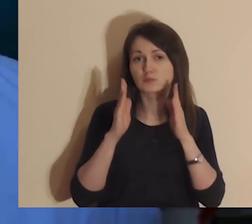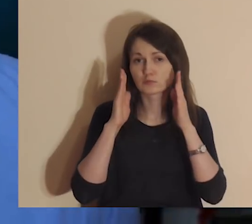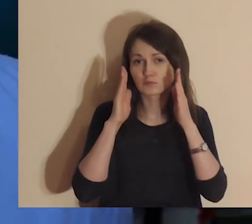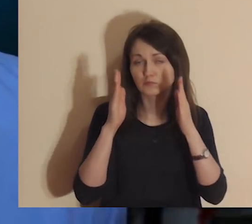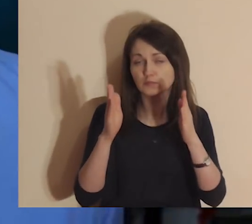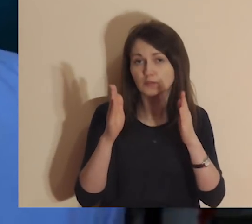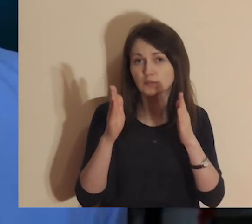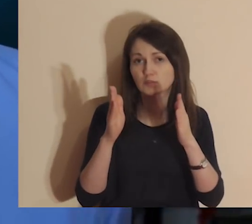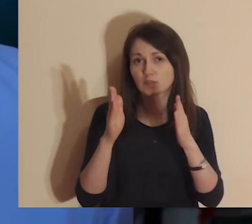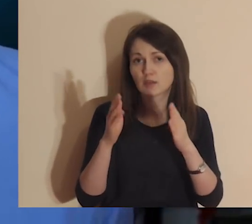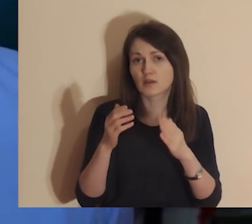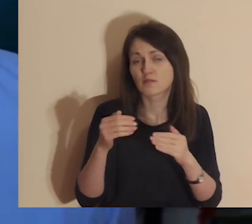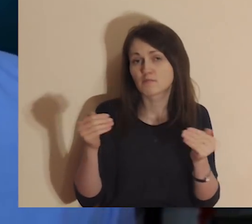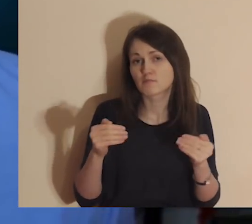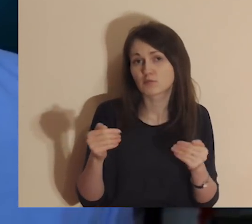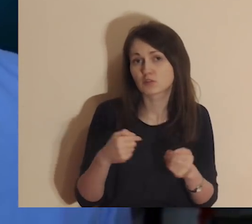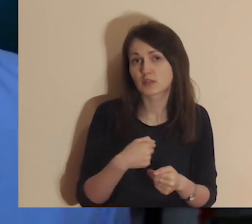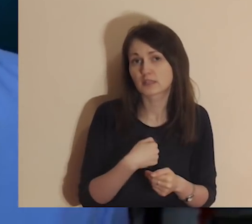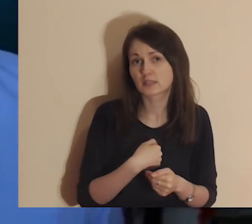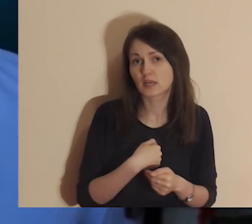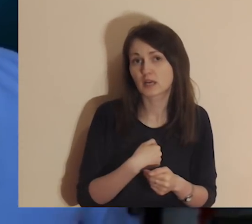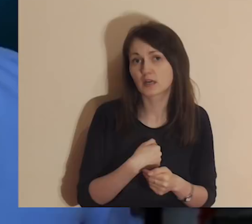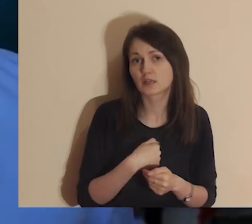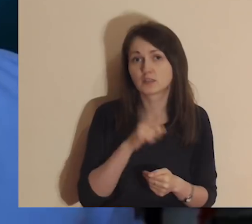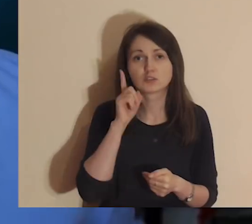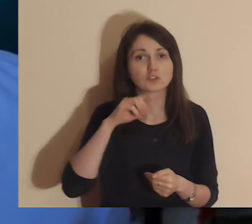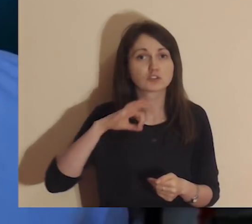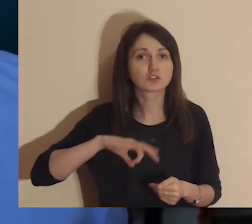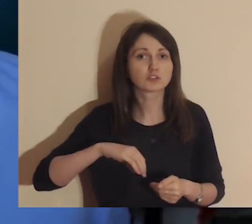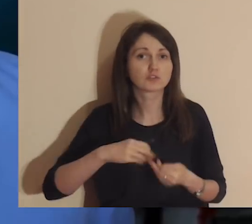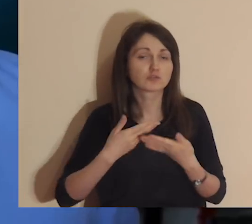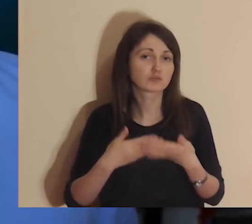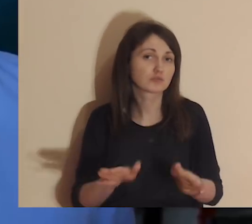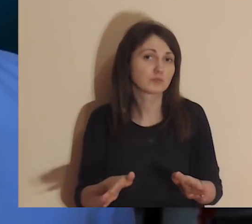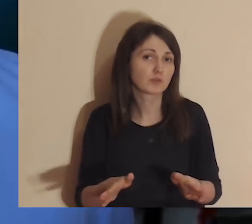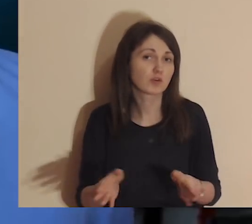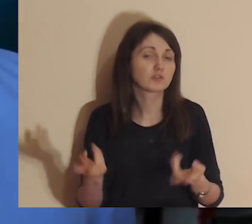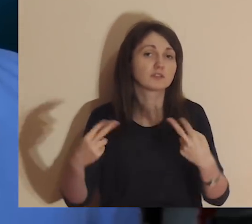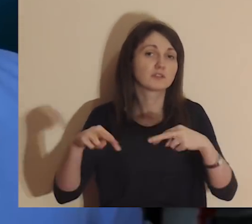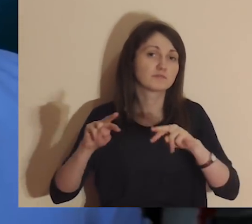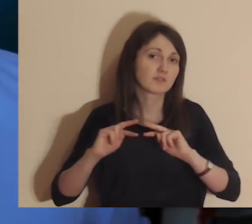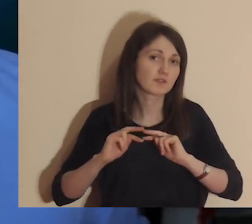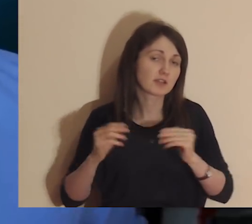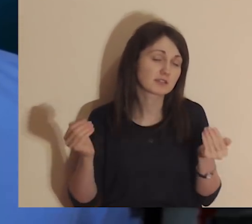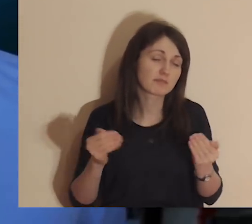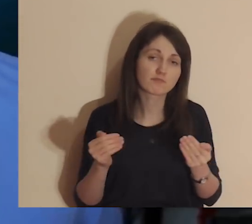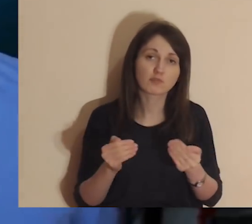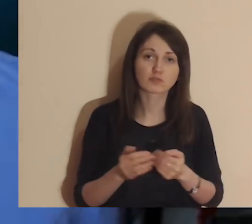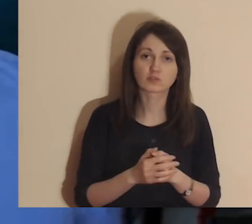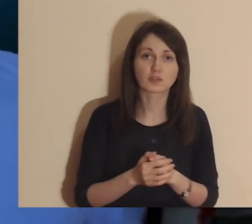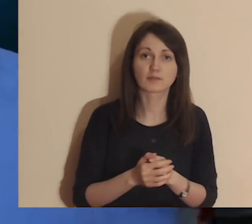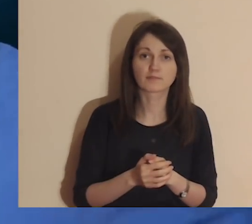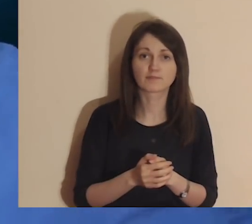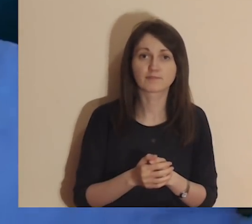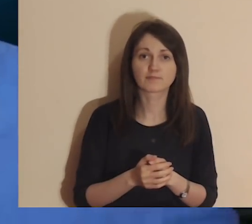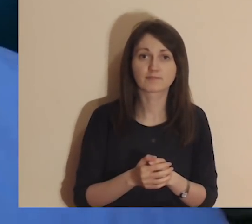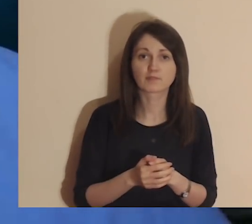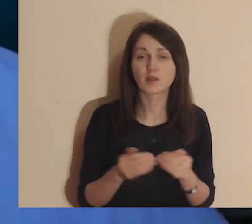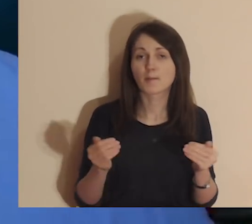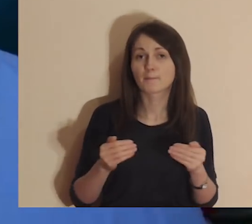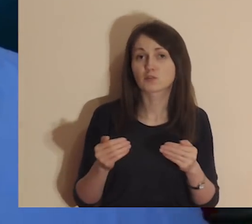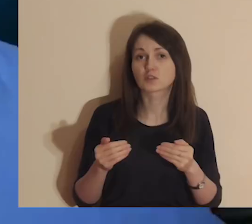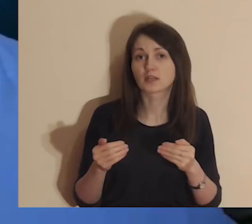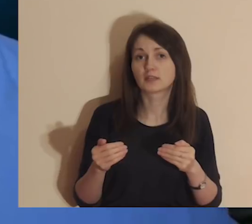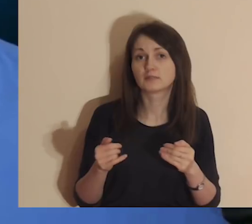niezależnie od tego, czy... Bo może jestem takim synem, który pogubił się gdzieś i jest gdzieś daleko od ojca i wraca w